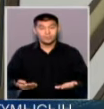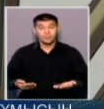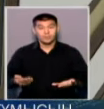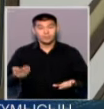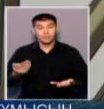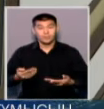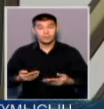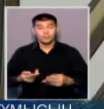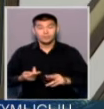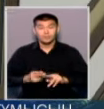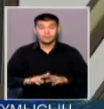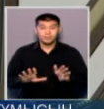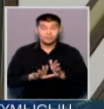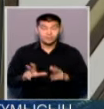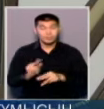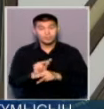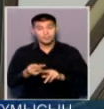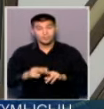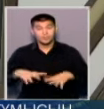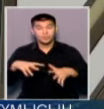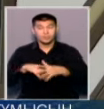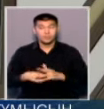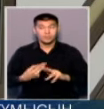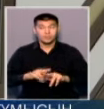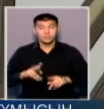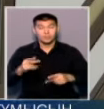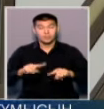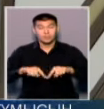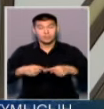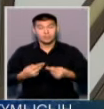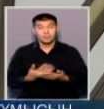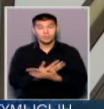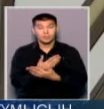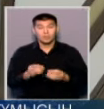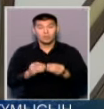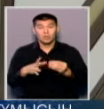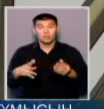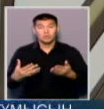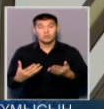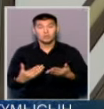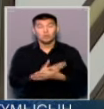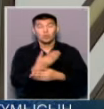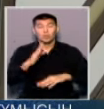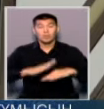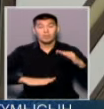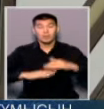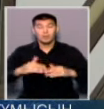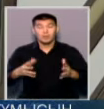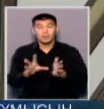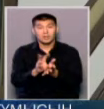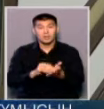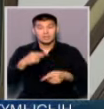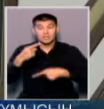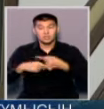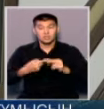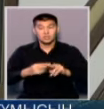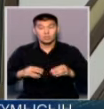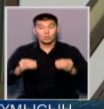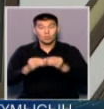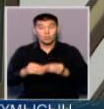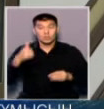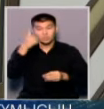по предиктивной аналитике дейміз. Бұның сыртында тағы да 15 басқа жаңа мамандық осы келе жатырған 10